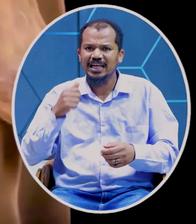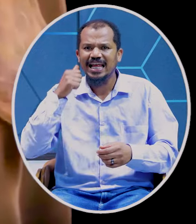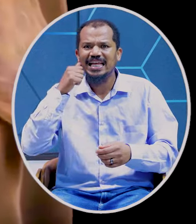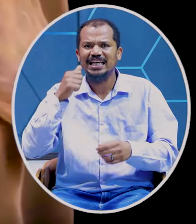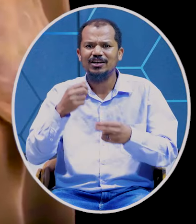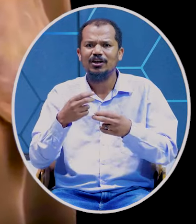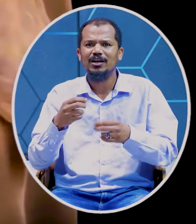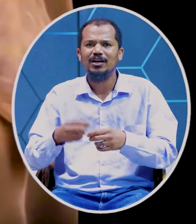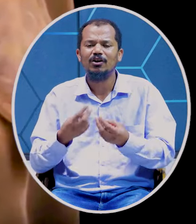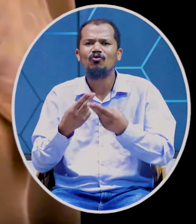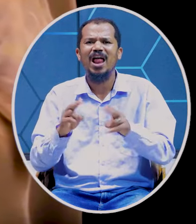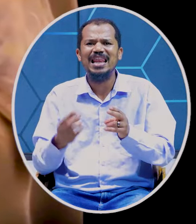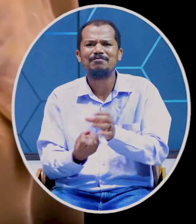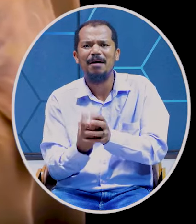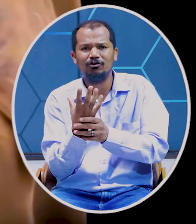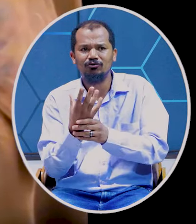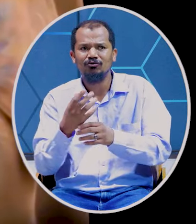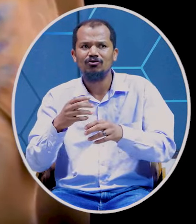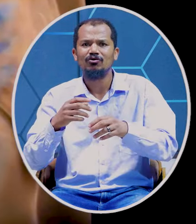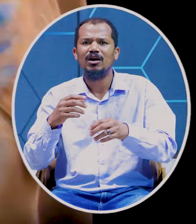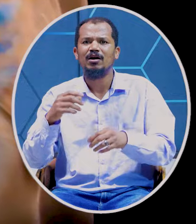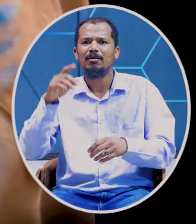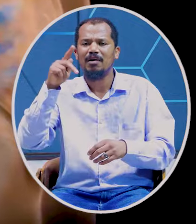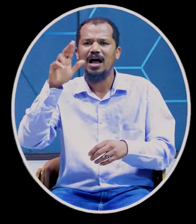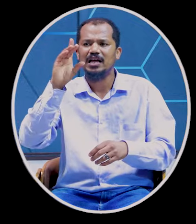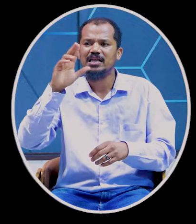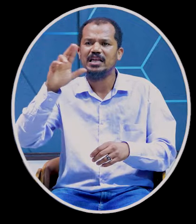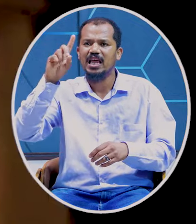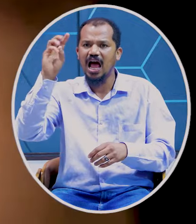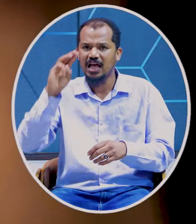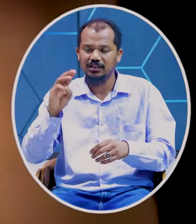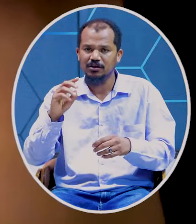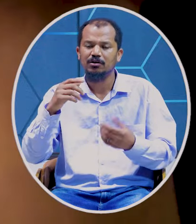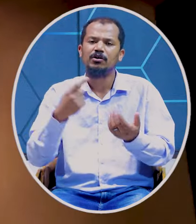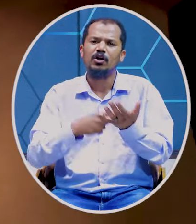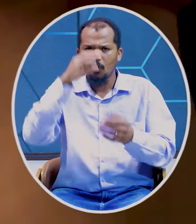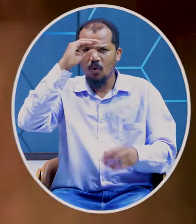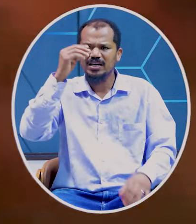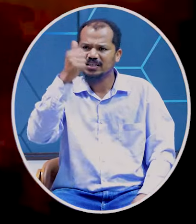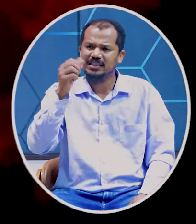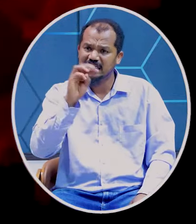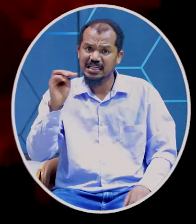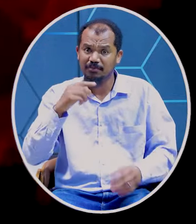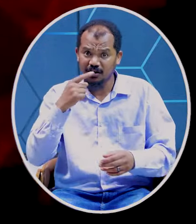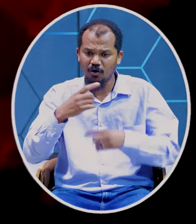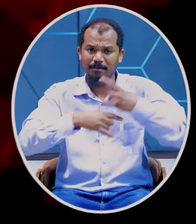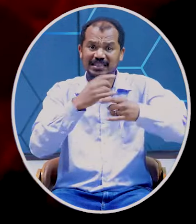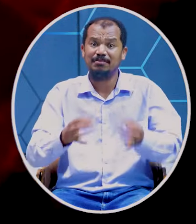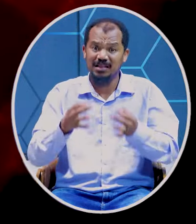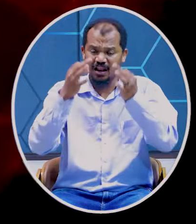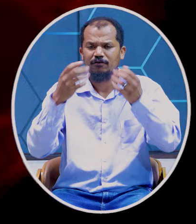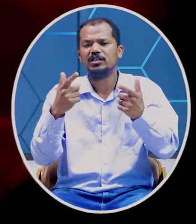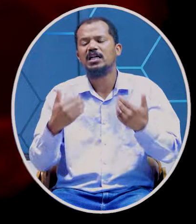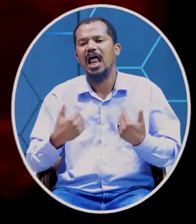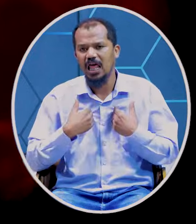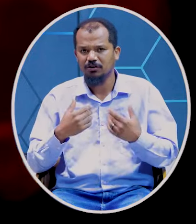የዘር እንቁላል አምራች የምንላቸው ኦቫሪ ኢንዶሜትሪያል ፓንክሪያስ ወይም ቆሽት ፕሮስቴት የወንድ እጢ እነዚህ ሁሉ በዘር